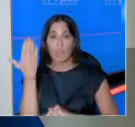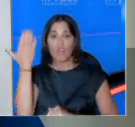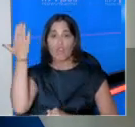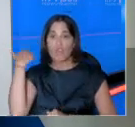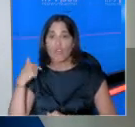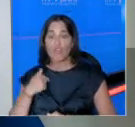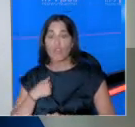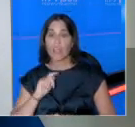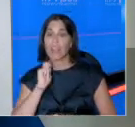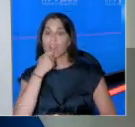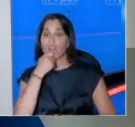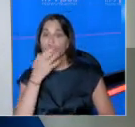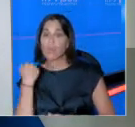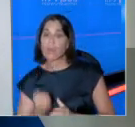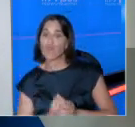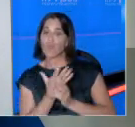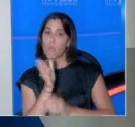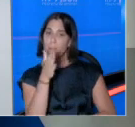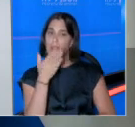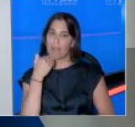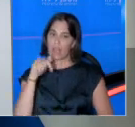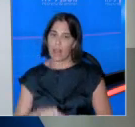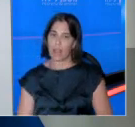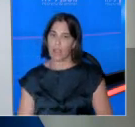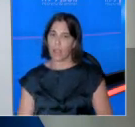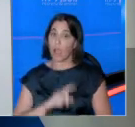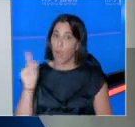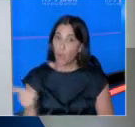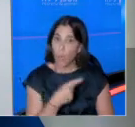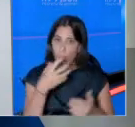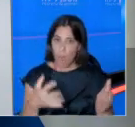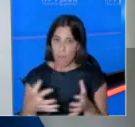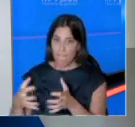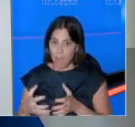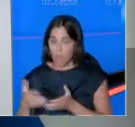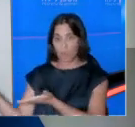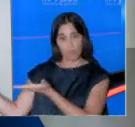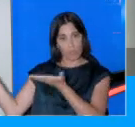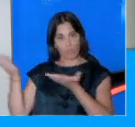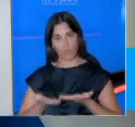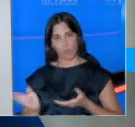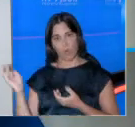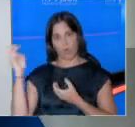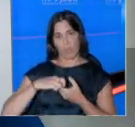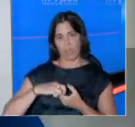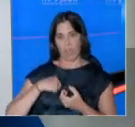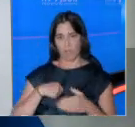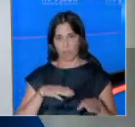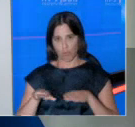הנשק הסודי של ישראל מאז הקמתה. כל המפלגות מוזמנות להיכנס לממשלה.